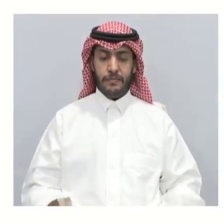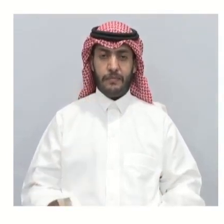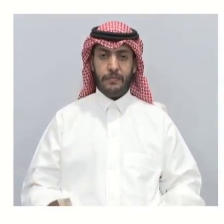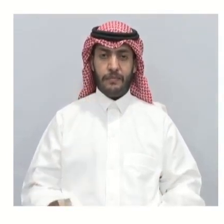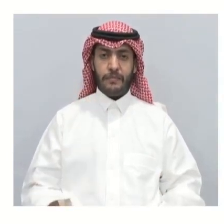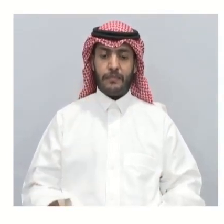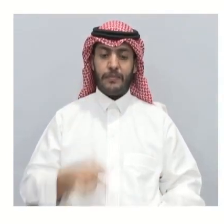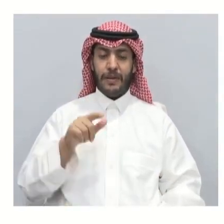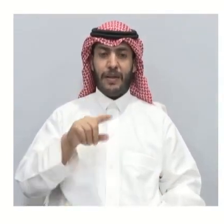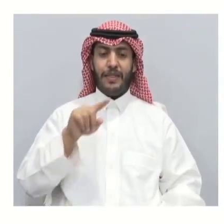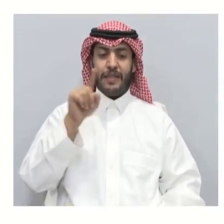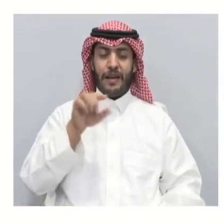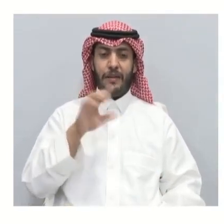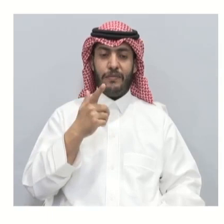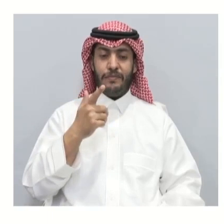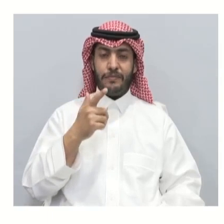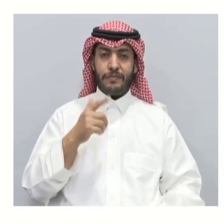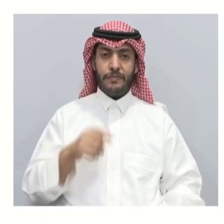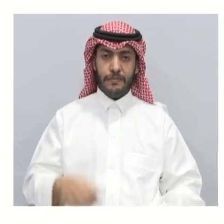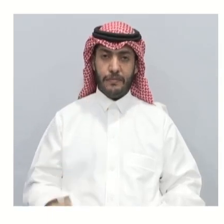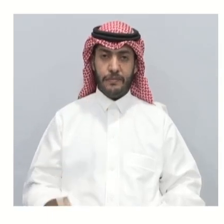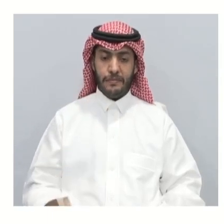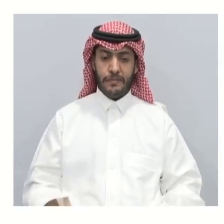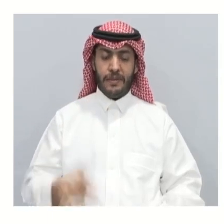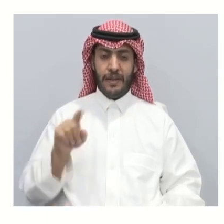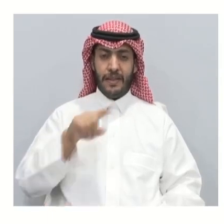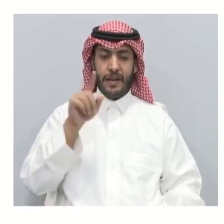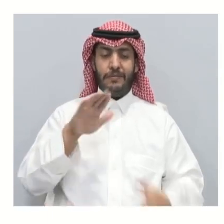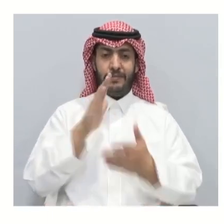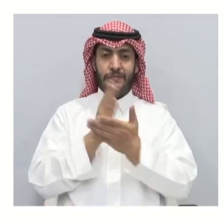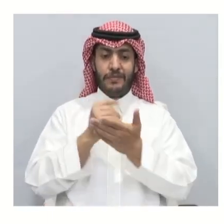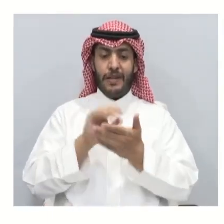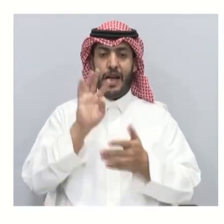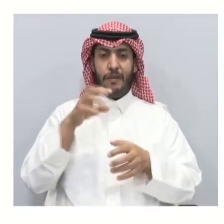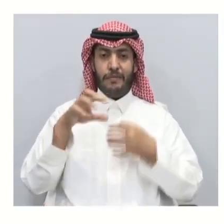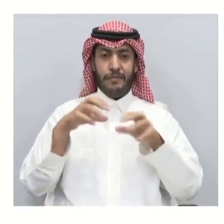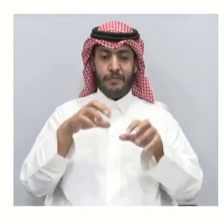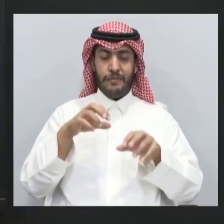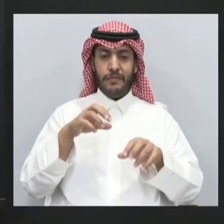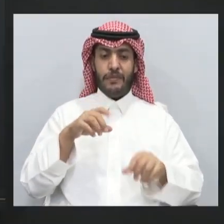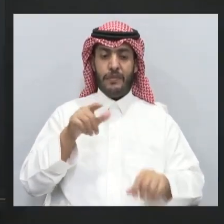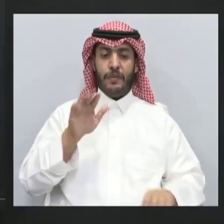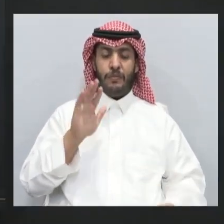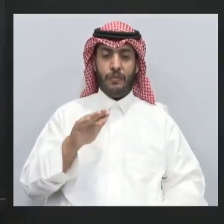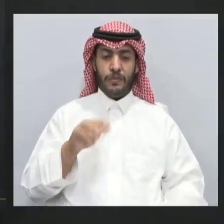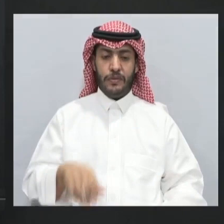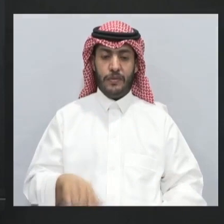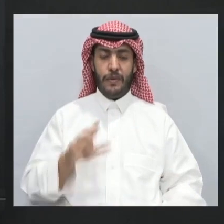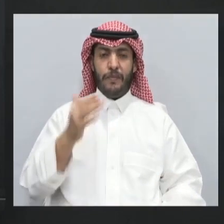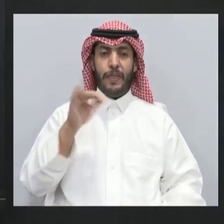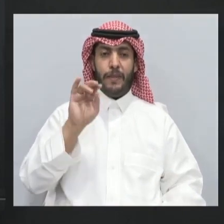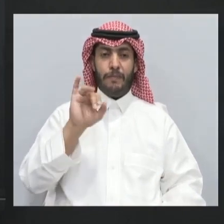في هذه الدائره ماذا افعل بارك الله فيكم هذه الدائره مقسمه الى اربعه اقسام وهو ما اشار اليه المقام